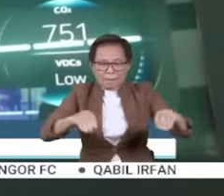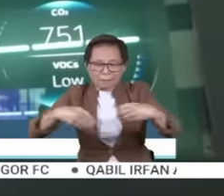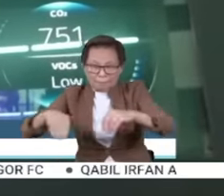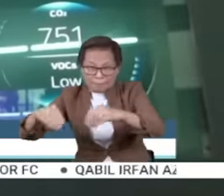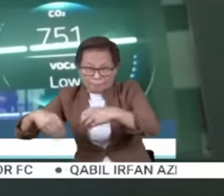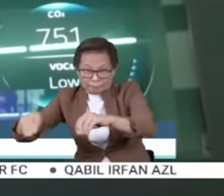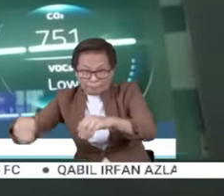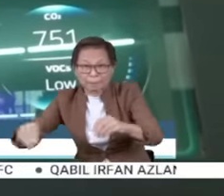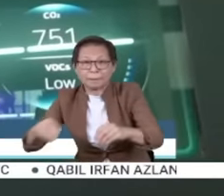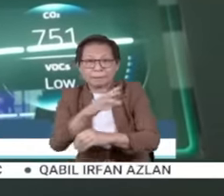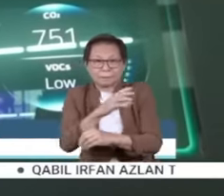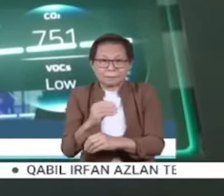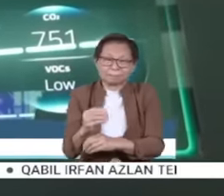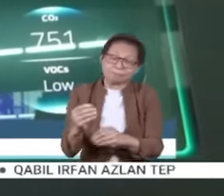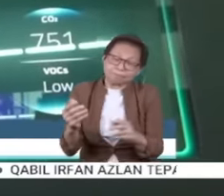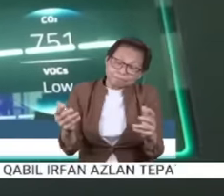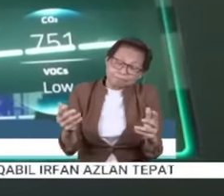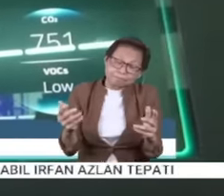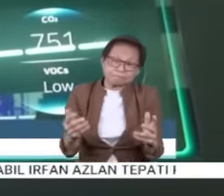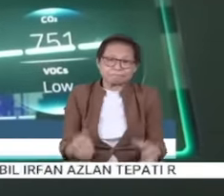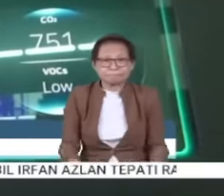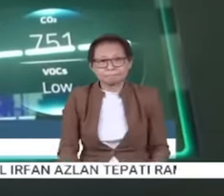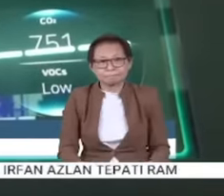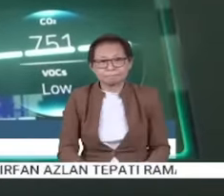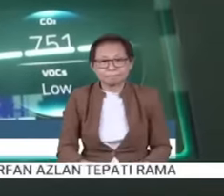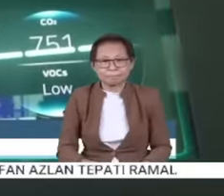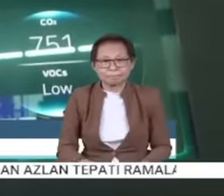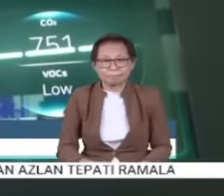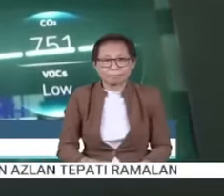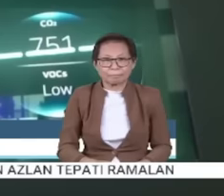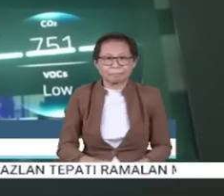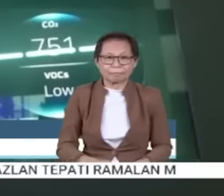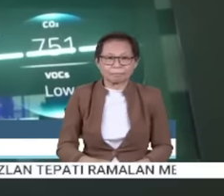jadi berbicara adalah